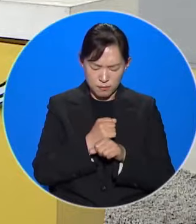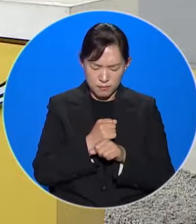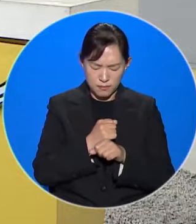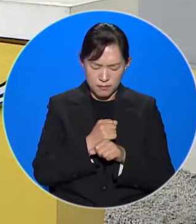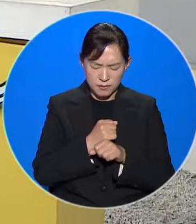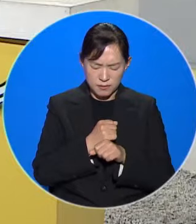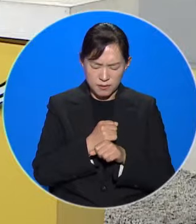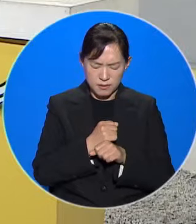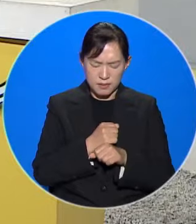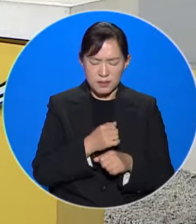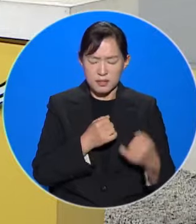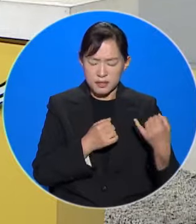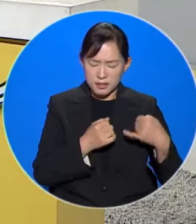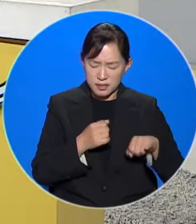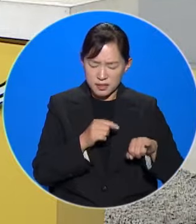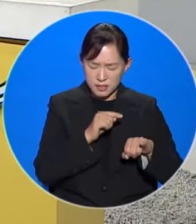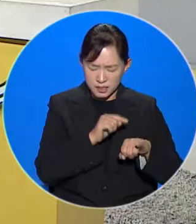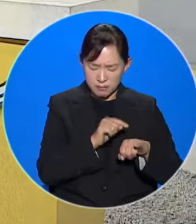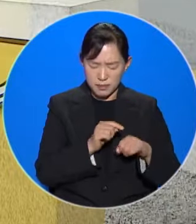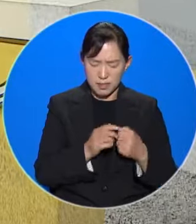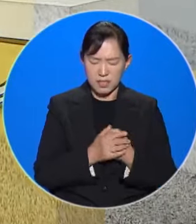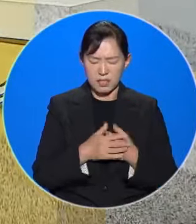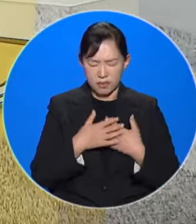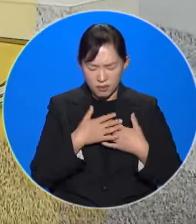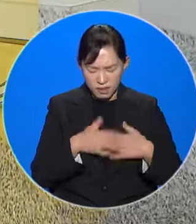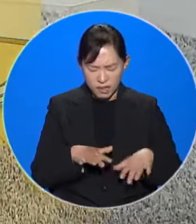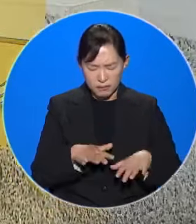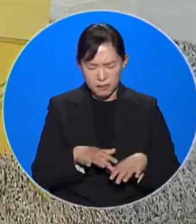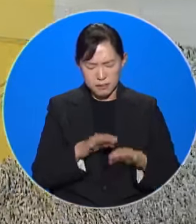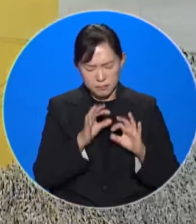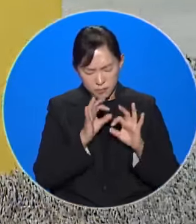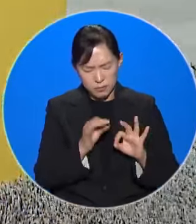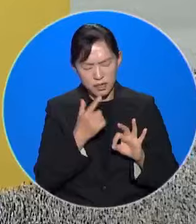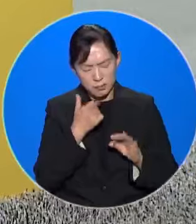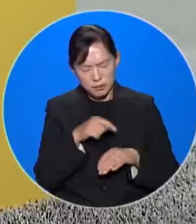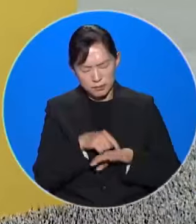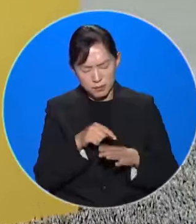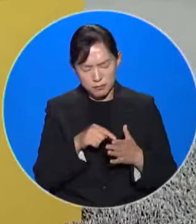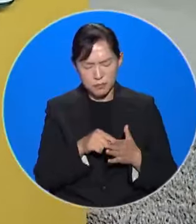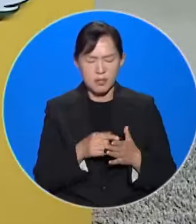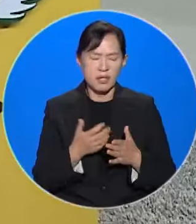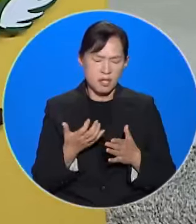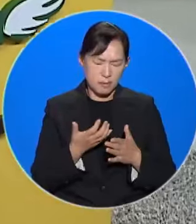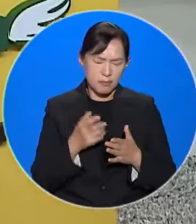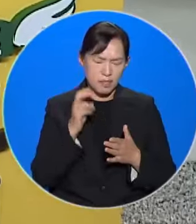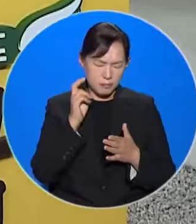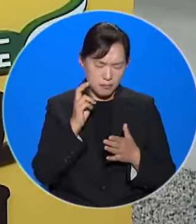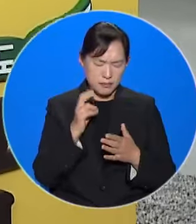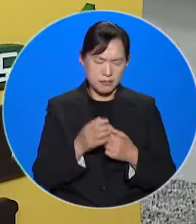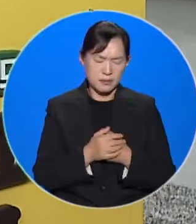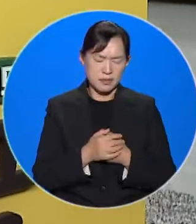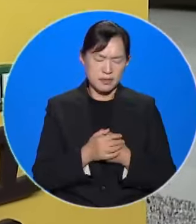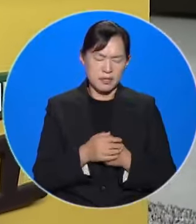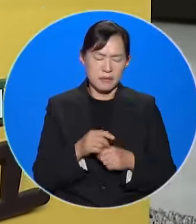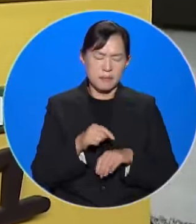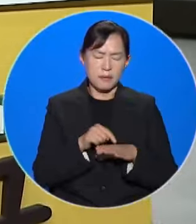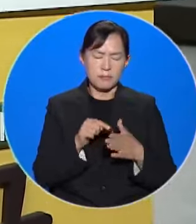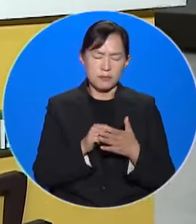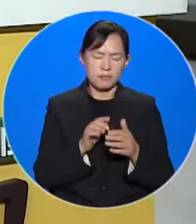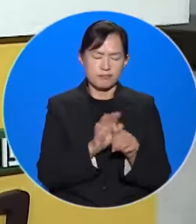하나님 우리 따님의 또 그 연약함을 바라보는 그 아버지의 마음도 아플 줄 압니다. 그 남편의 마음도 위로하여